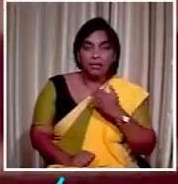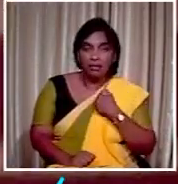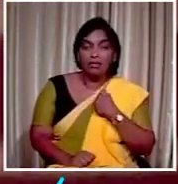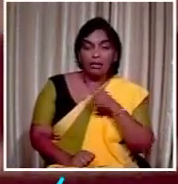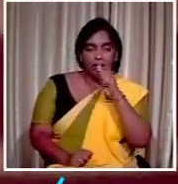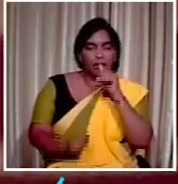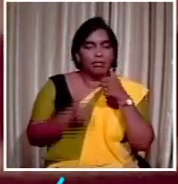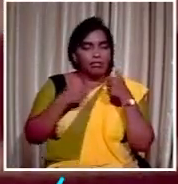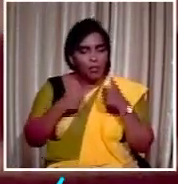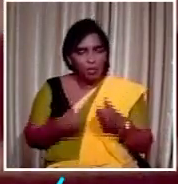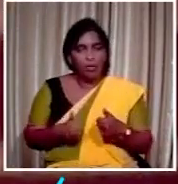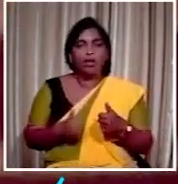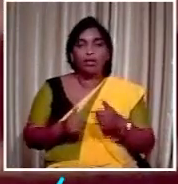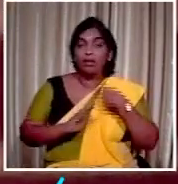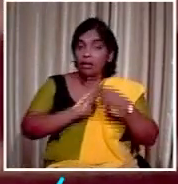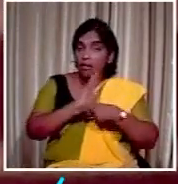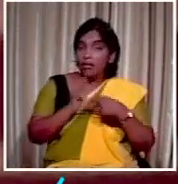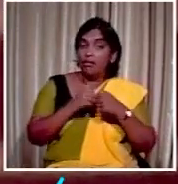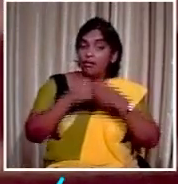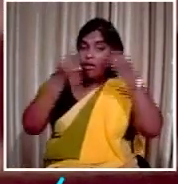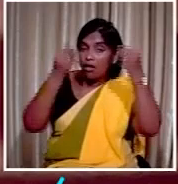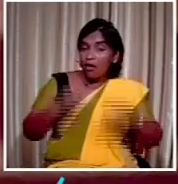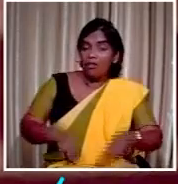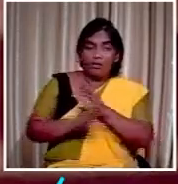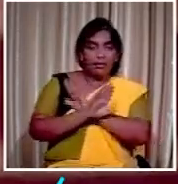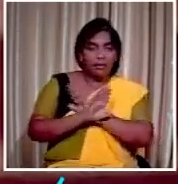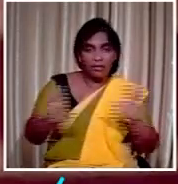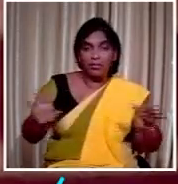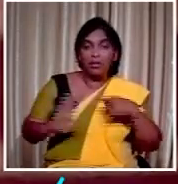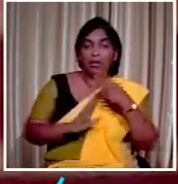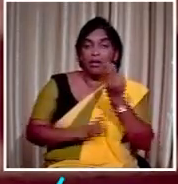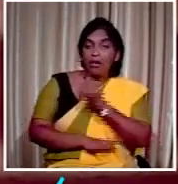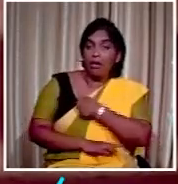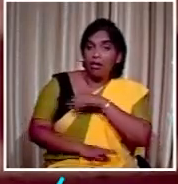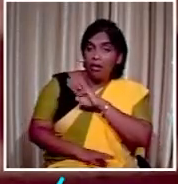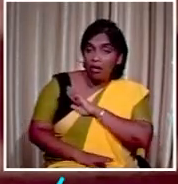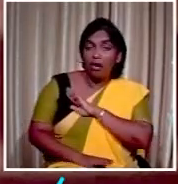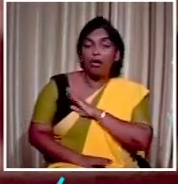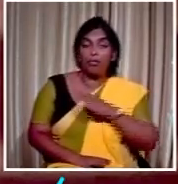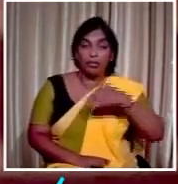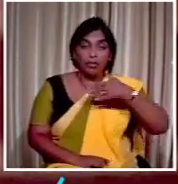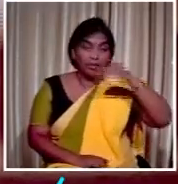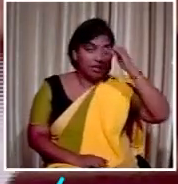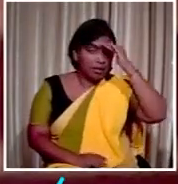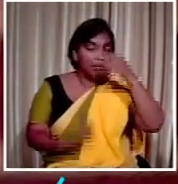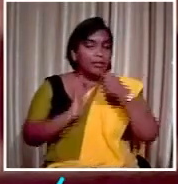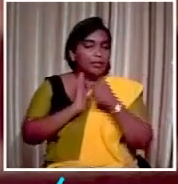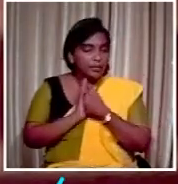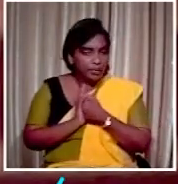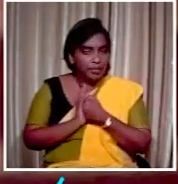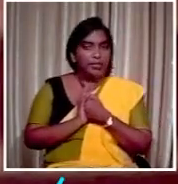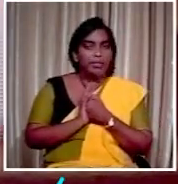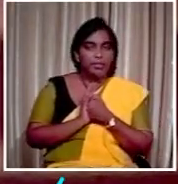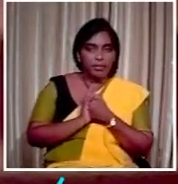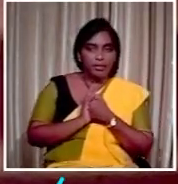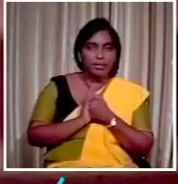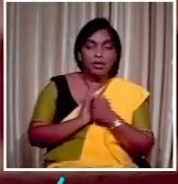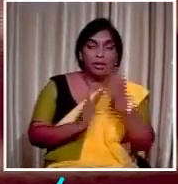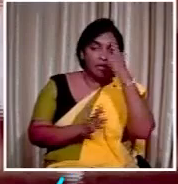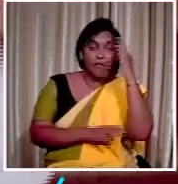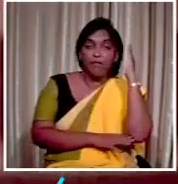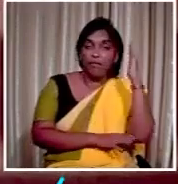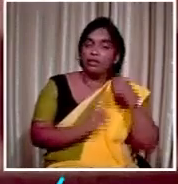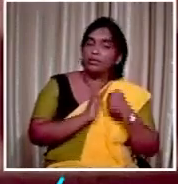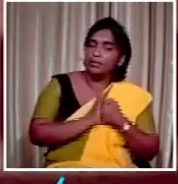සංවර විදියකට මේ රට තවත් වට්ටන්න එපා ත්‍රිනිකායේ මහානායක ස්වාමින් වහන්සේට ගරු කරන්න කාඩියල් උන්වහන්සේට